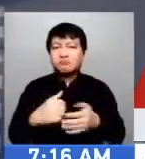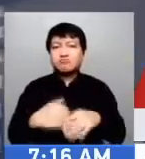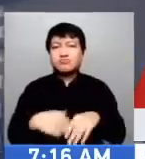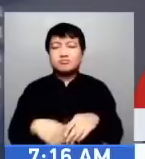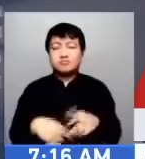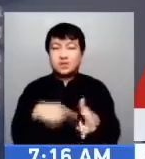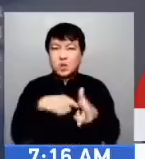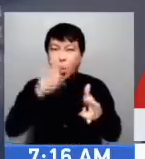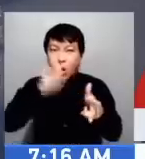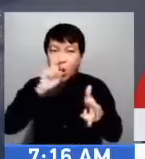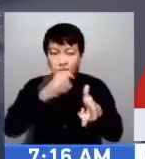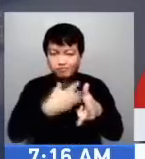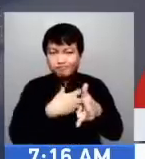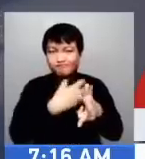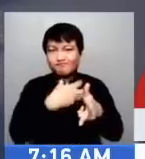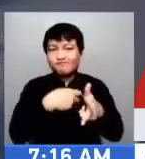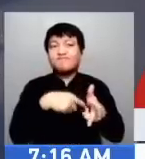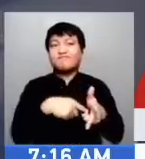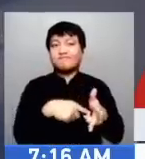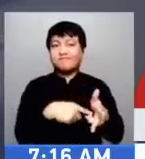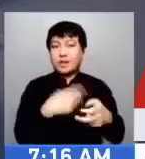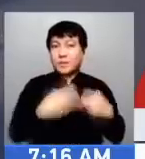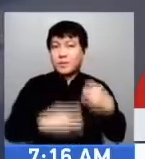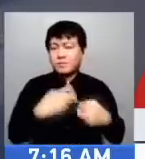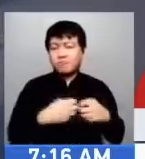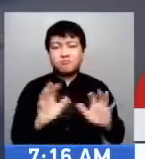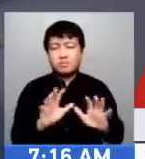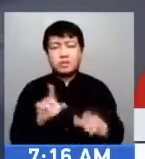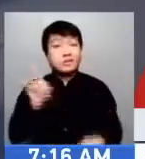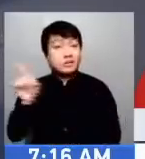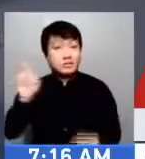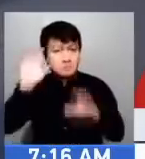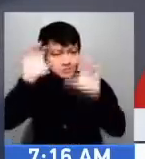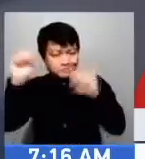direktiba ng Pangulo na dapat po roadworthy. Pangalawa,